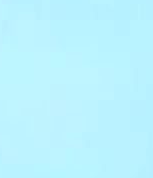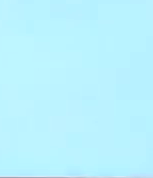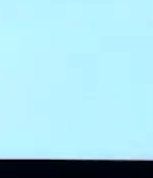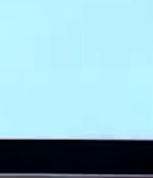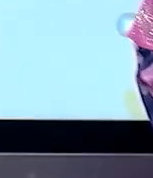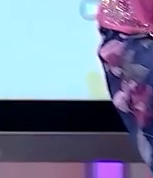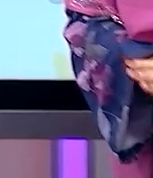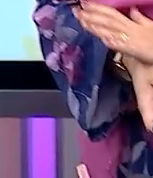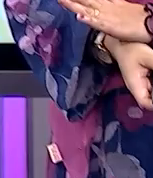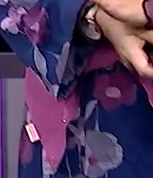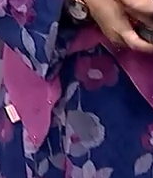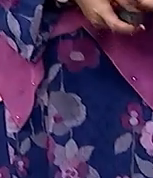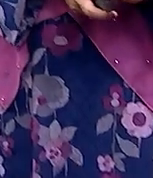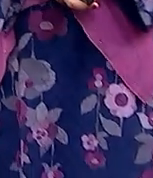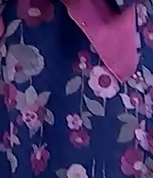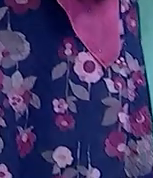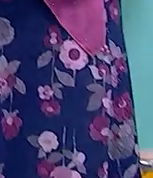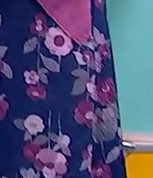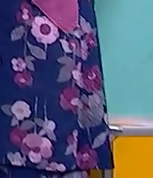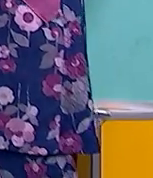bumi yang pertama